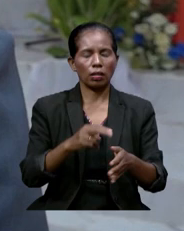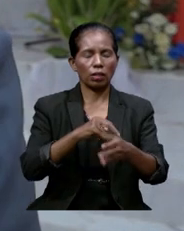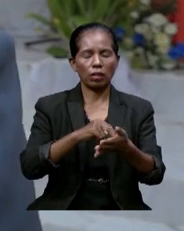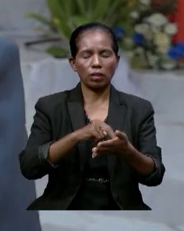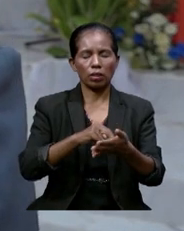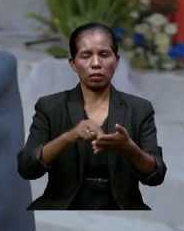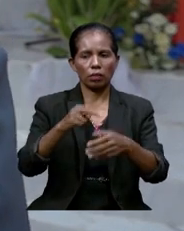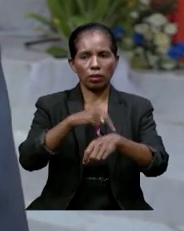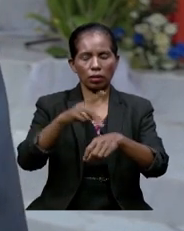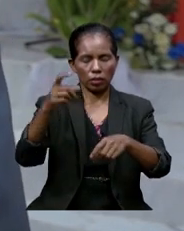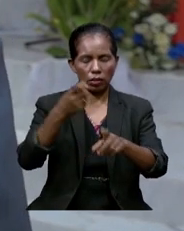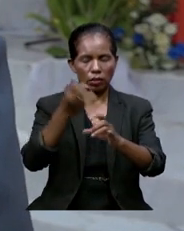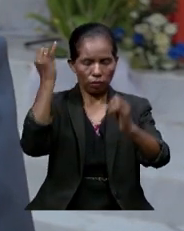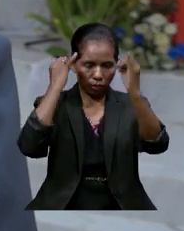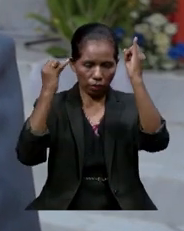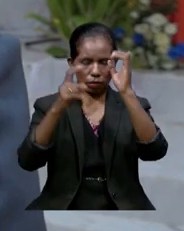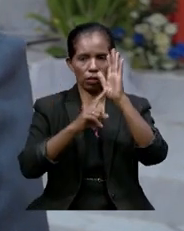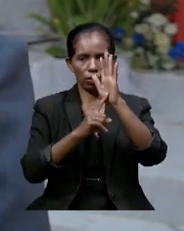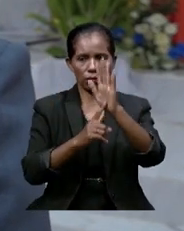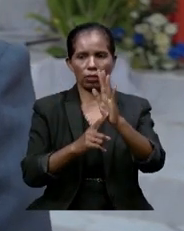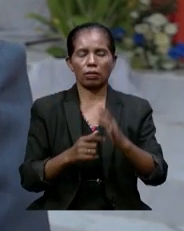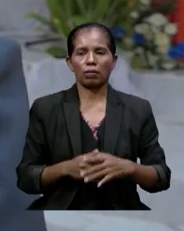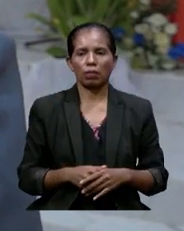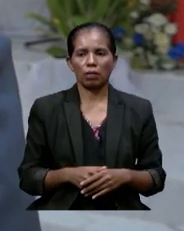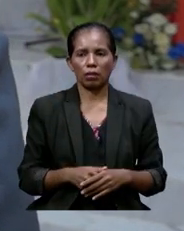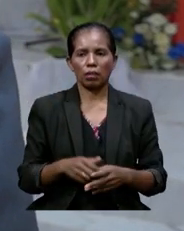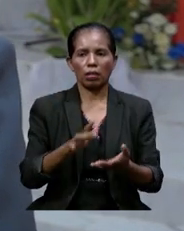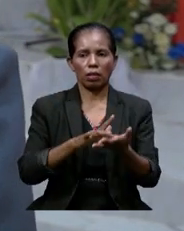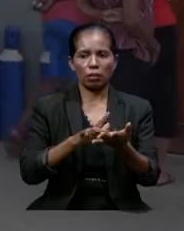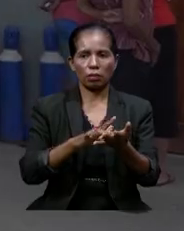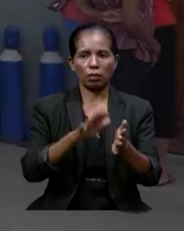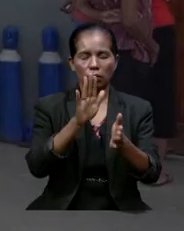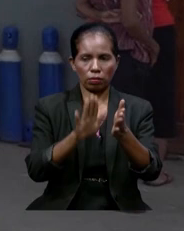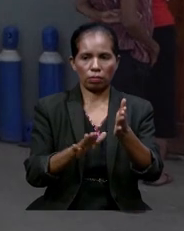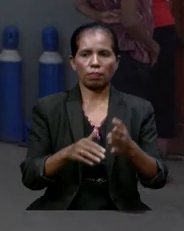hansa informação mo ministério saúde se fosai kata stock out ne menos.